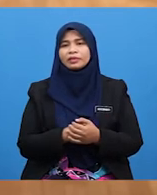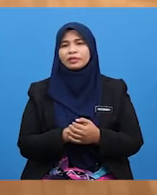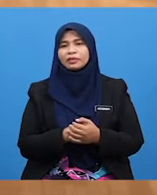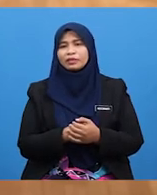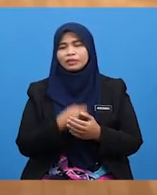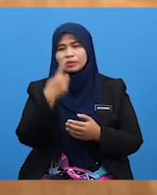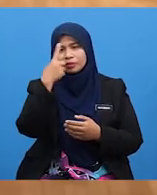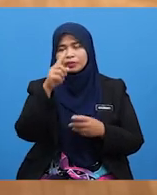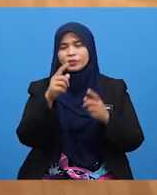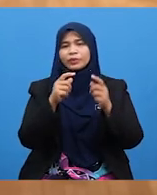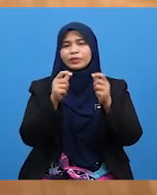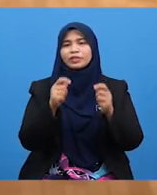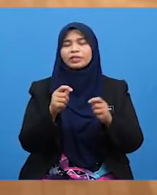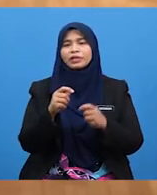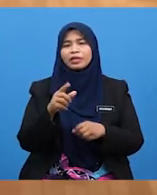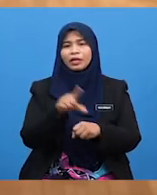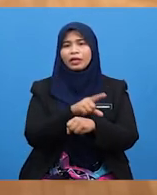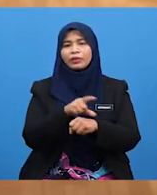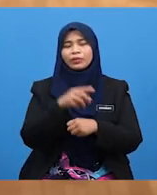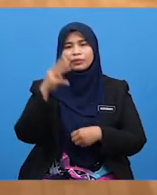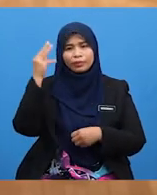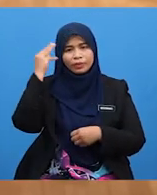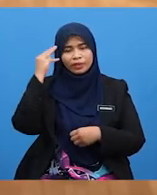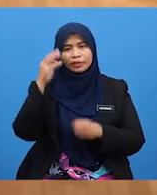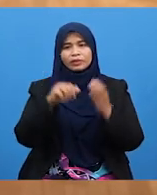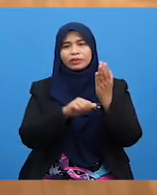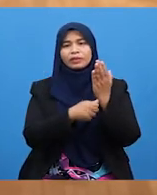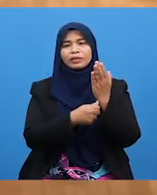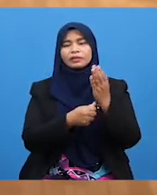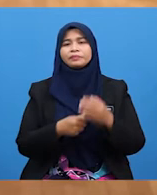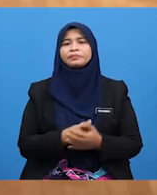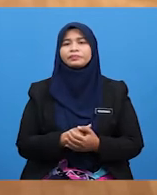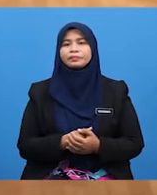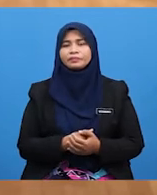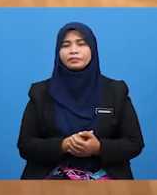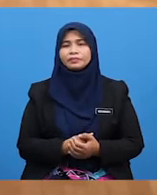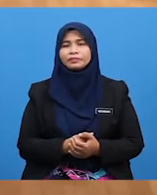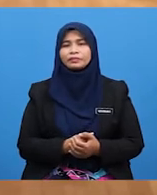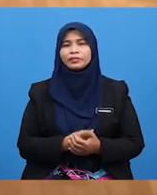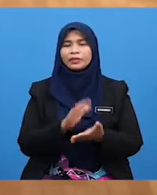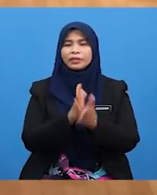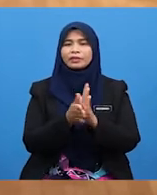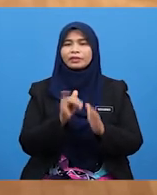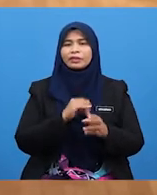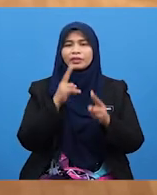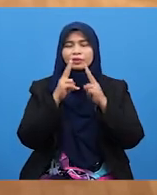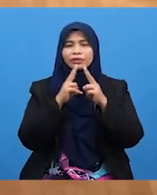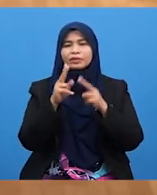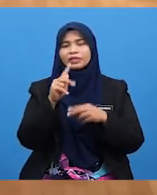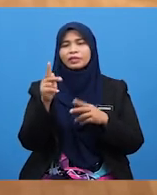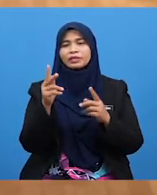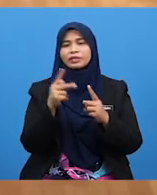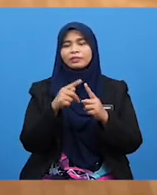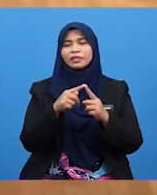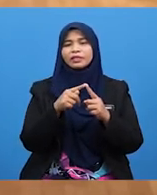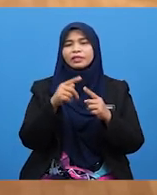bagi bagi nyanyian Melayu asli itu. Jadi betul jawapannya grenik. Jadi saya ucapkan tahniah